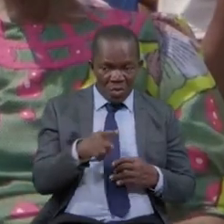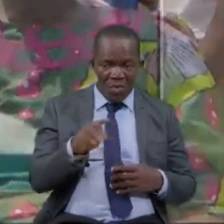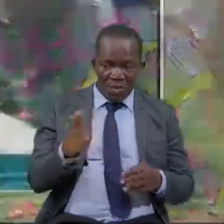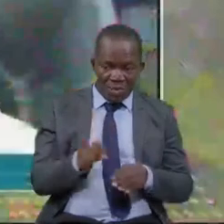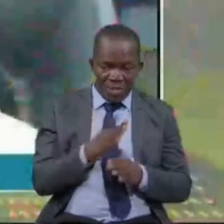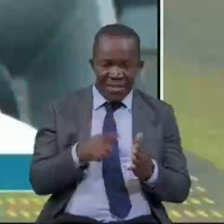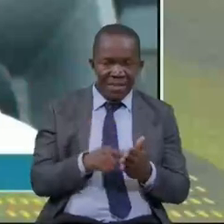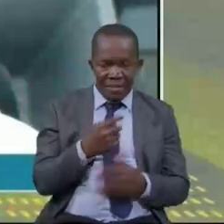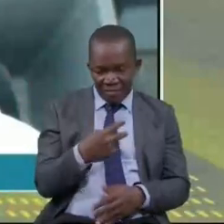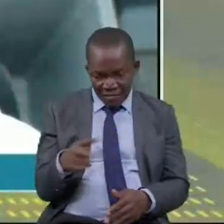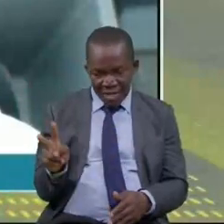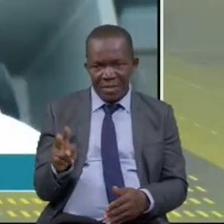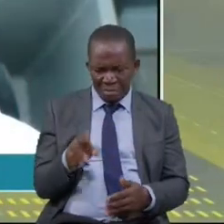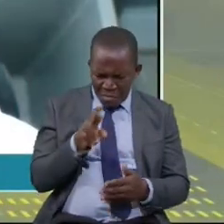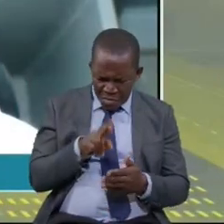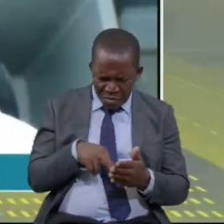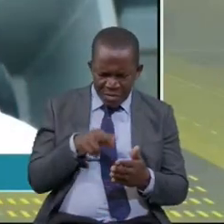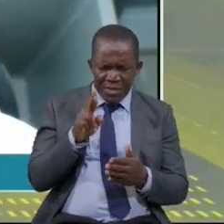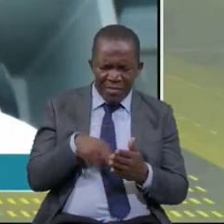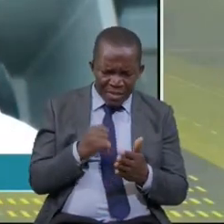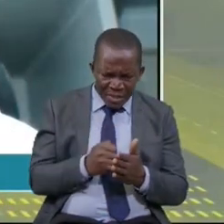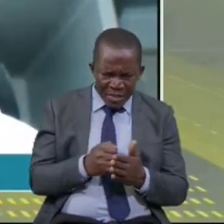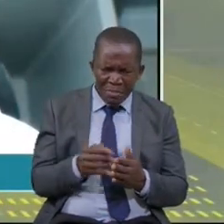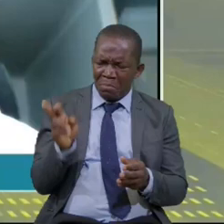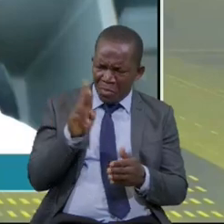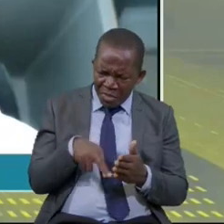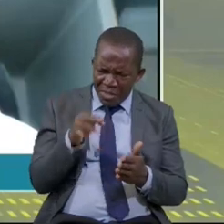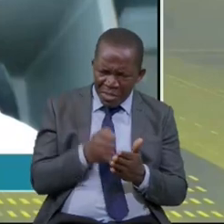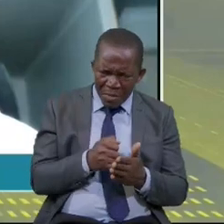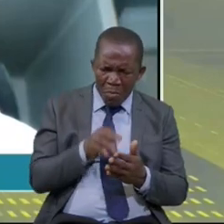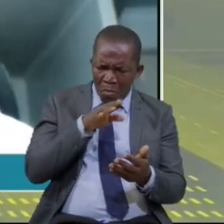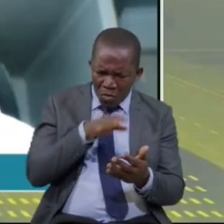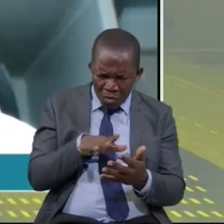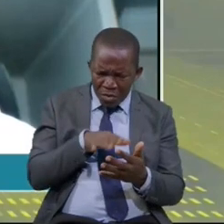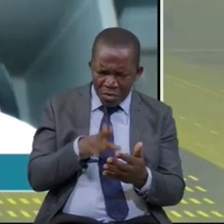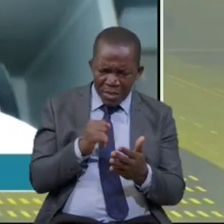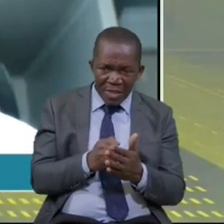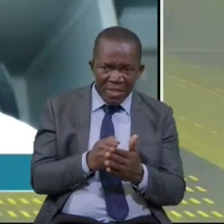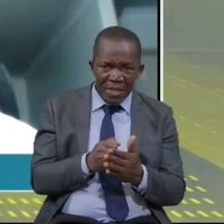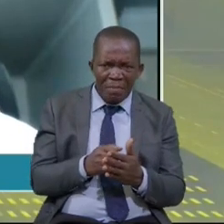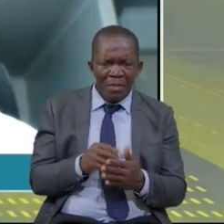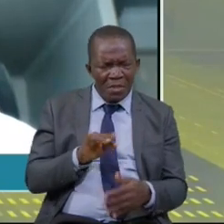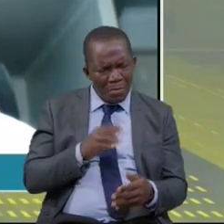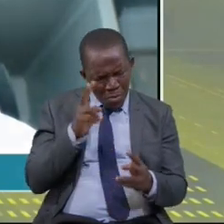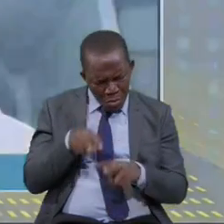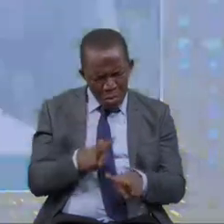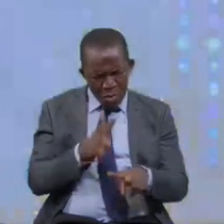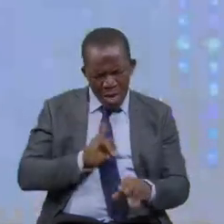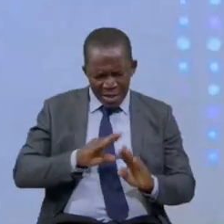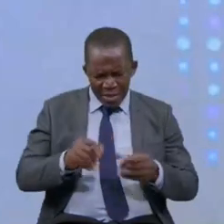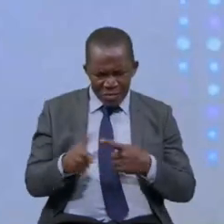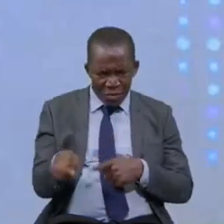tu le lis. Voici, je vous ai donné le pouvoir de marcher sur le serpent, les scorpions, et sur toute